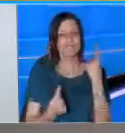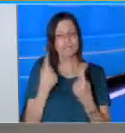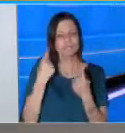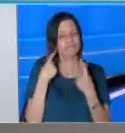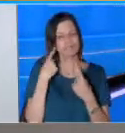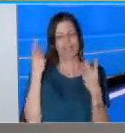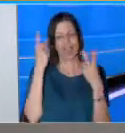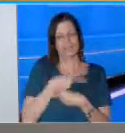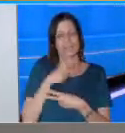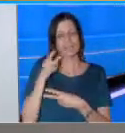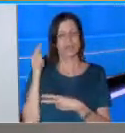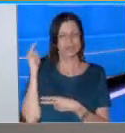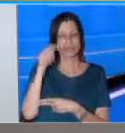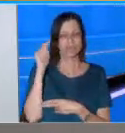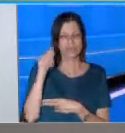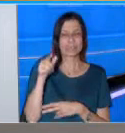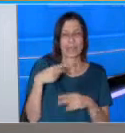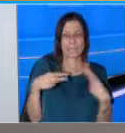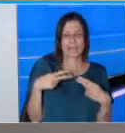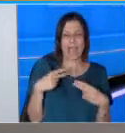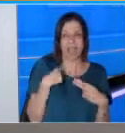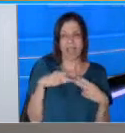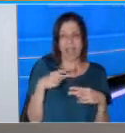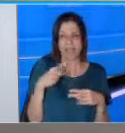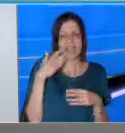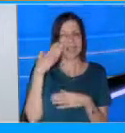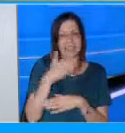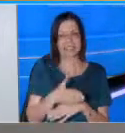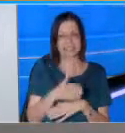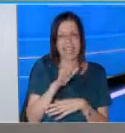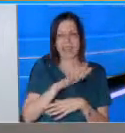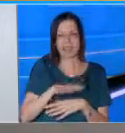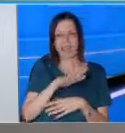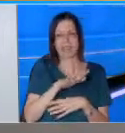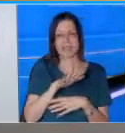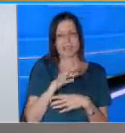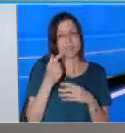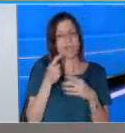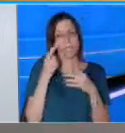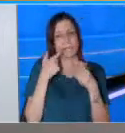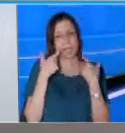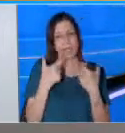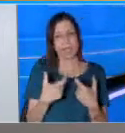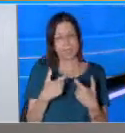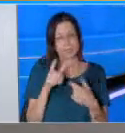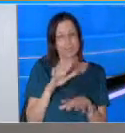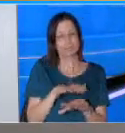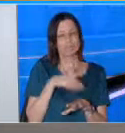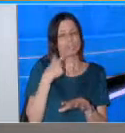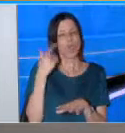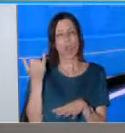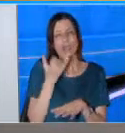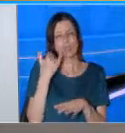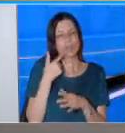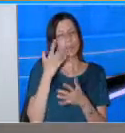של רקטות, זה פחד, זה חרדה, זה כניסה למרחבים המוגנים. חווים את זה כל הזמן ואומרים, אנחנו כבר שם, אנחנו